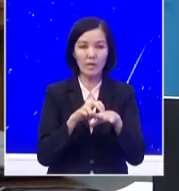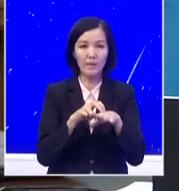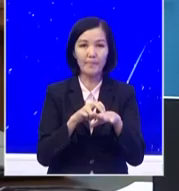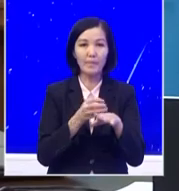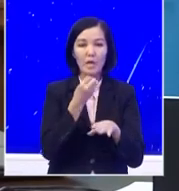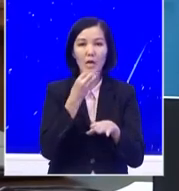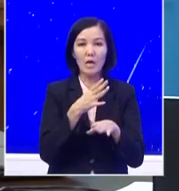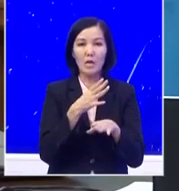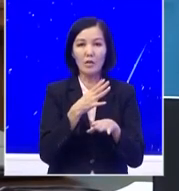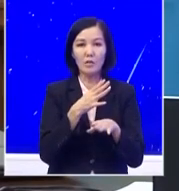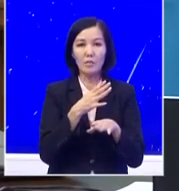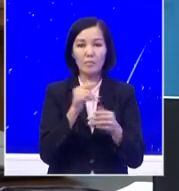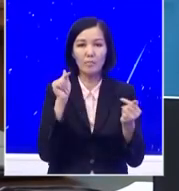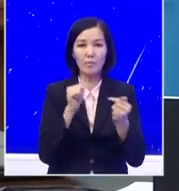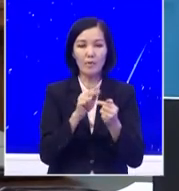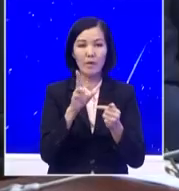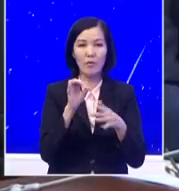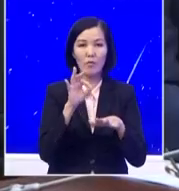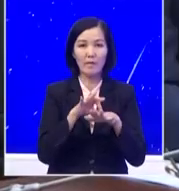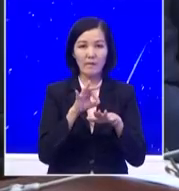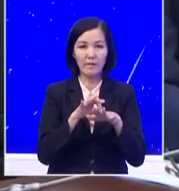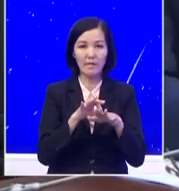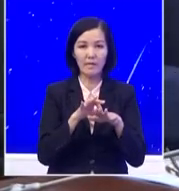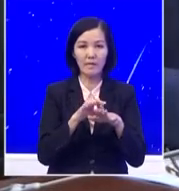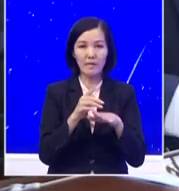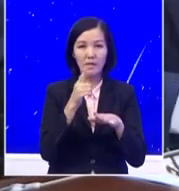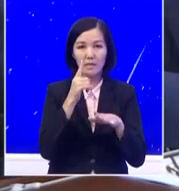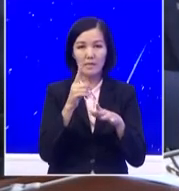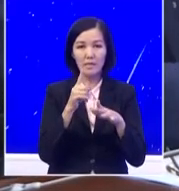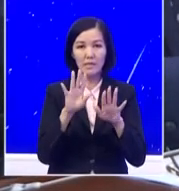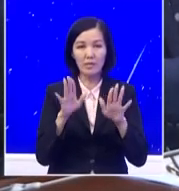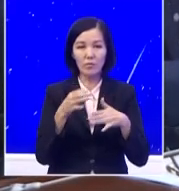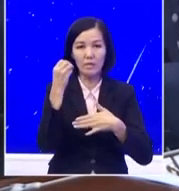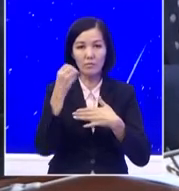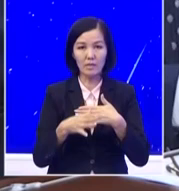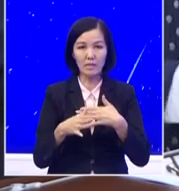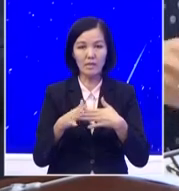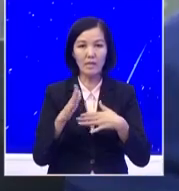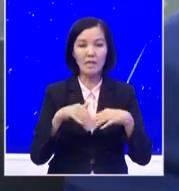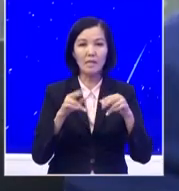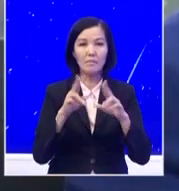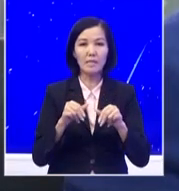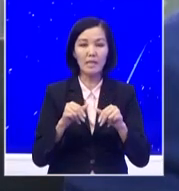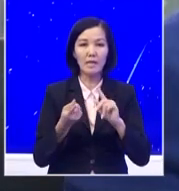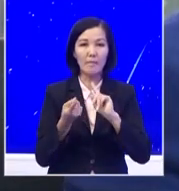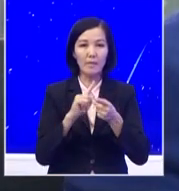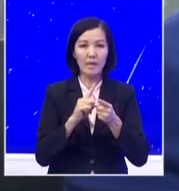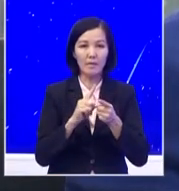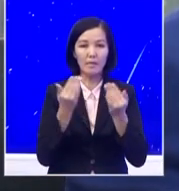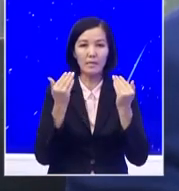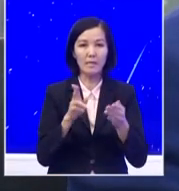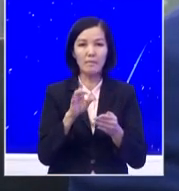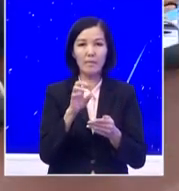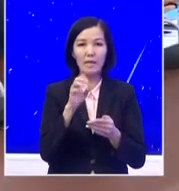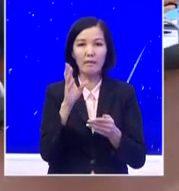слову, хорошим подспорьем в борьбе с COVID-19 стал недавно созданный ситуационный центр. Специальная платформа данных Big